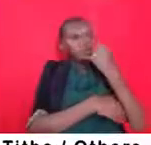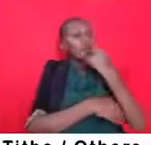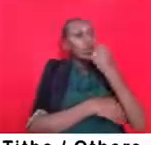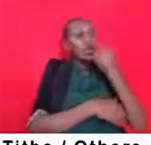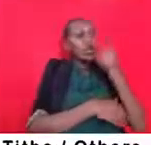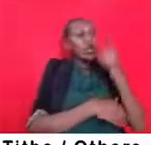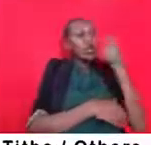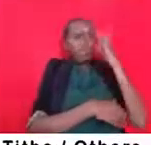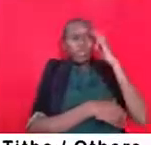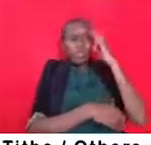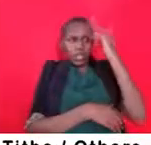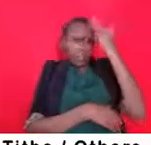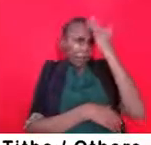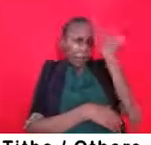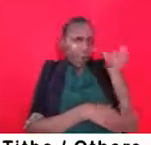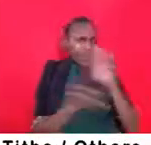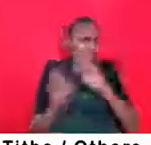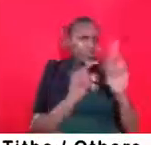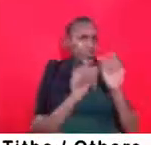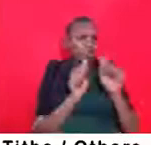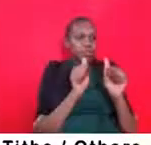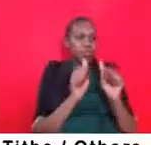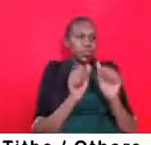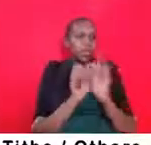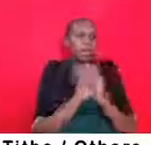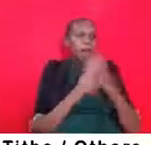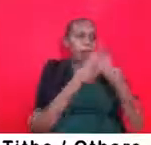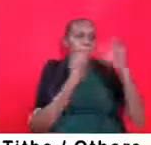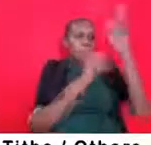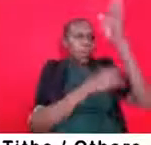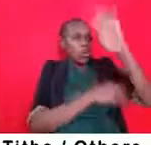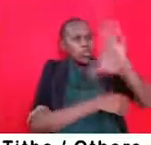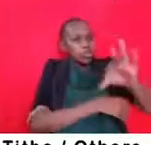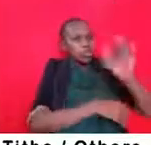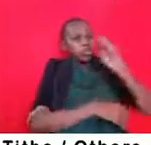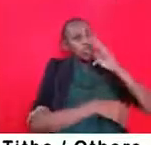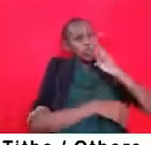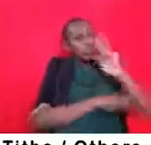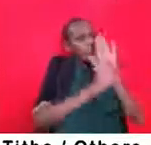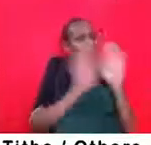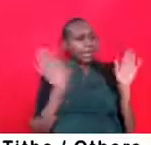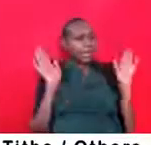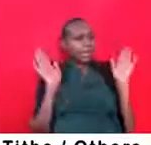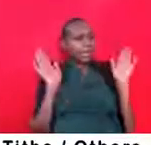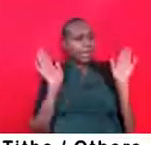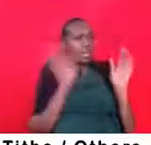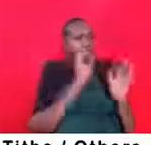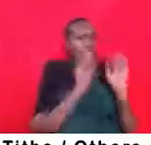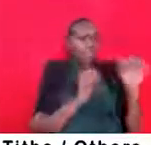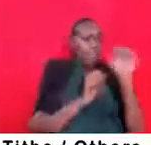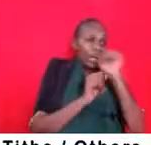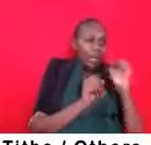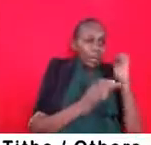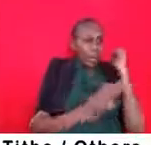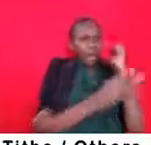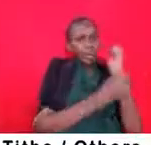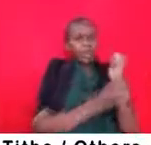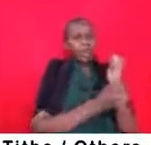kitu gani ambacho alikuwa amefanya. Mungu alimchagua Abraham. Hata kama Abraham hakuwa na